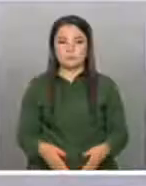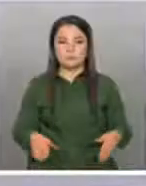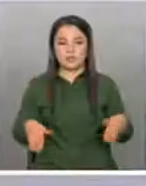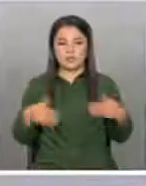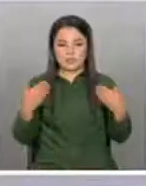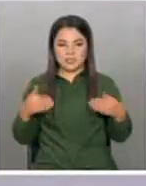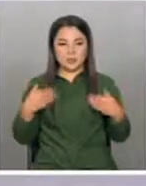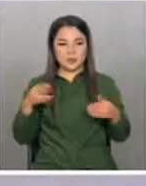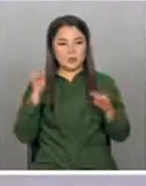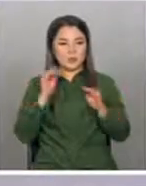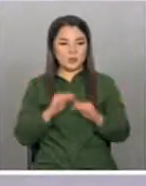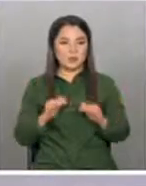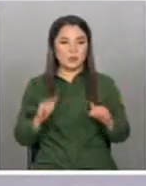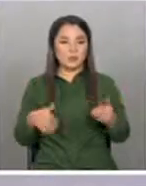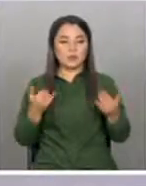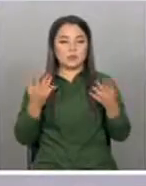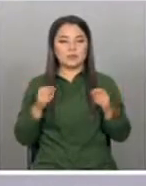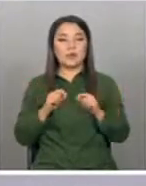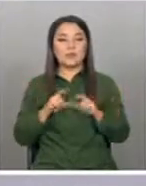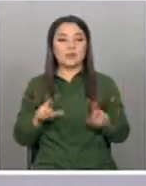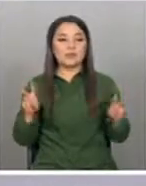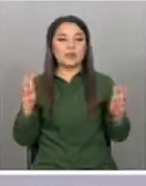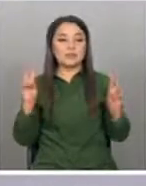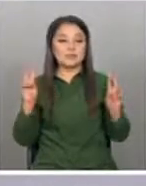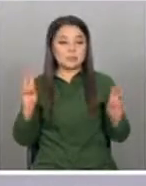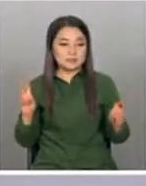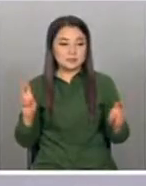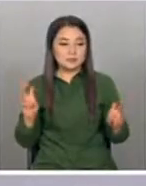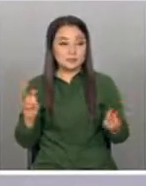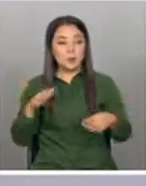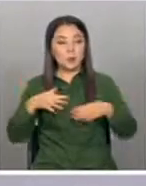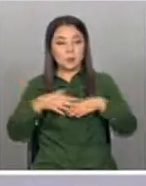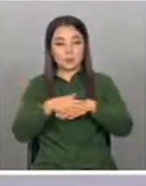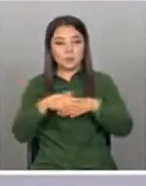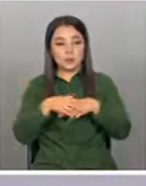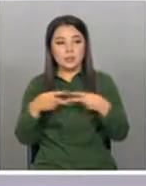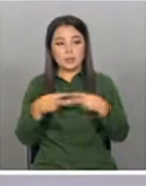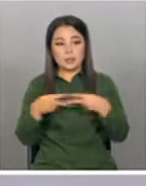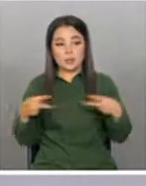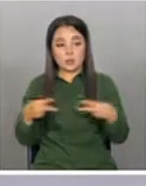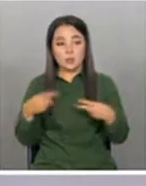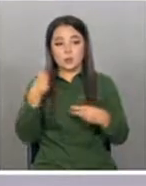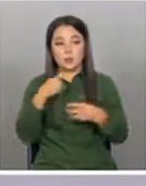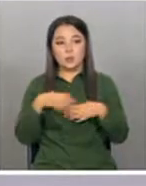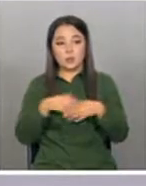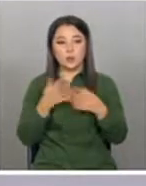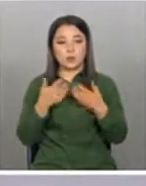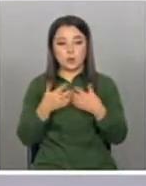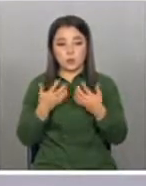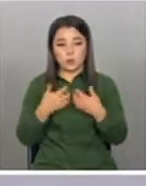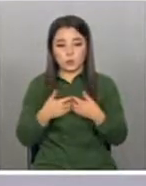Сәлеметсіздерме оқушылар, бүгінгі сабағымыздың тақырыбы өрнектерді тепе-тең түрлендіру.